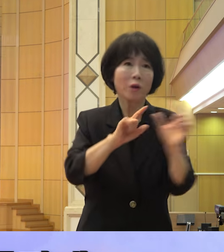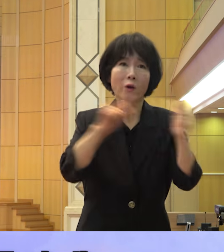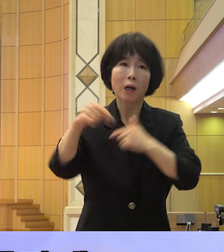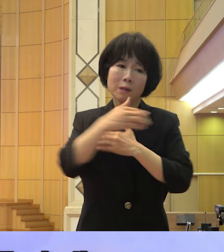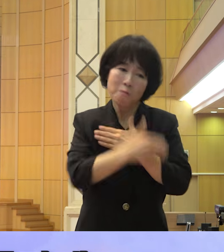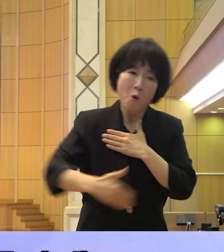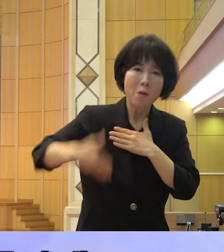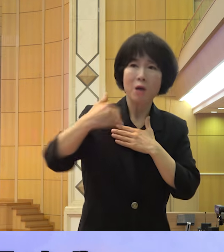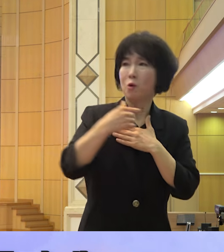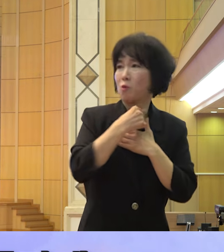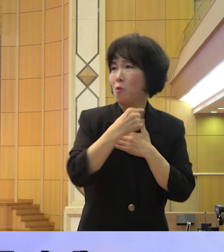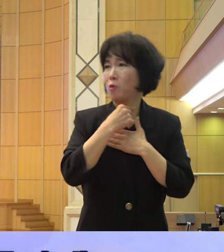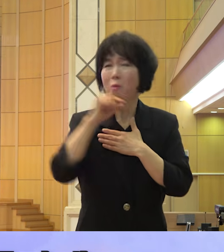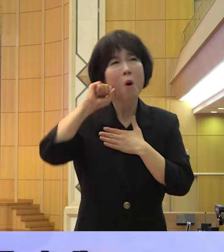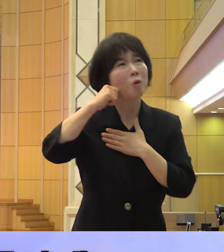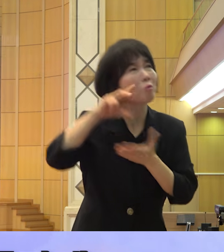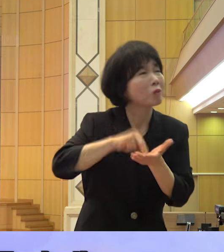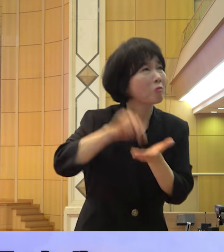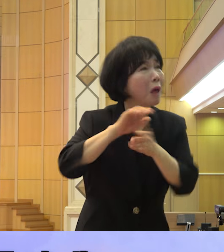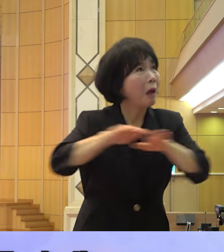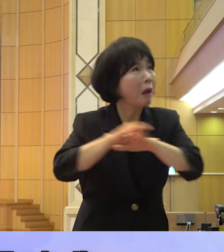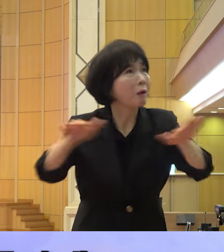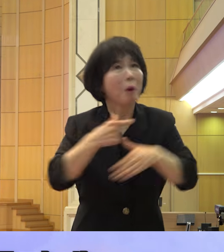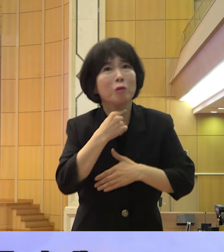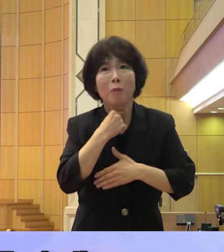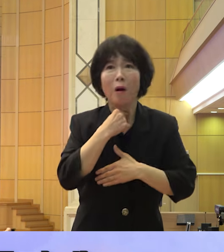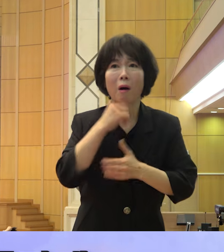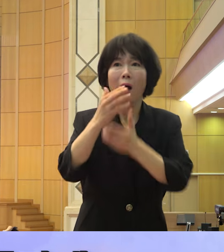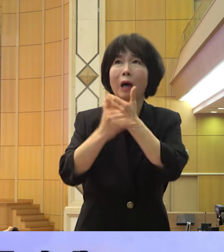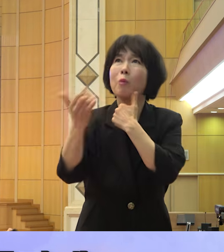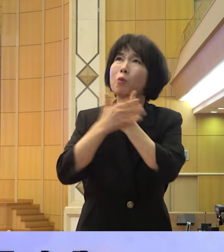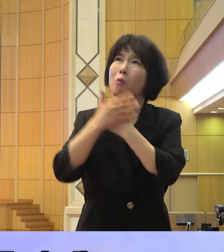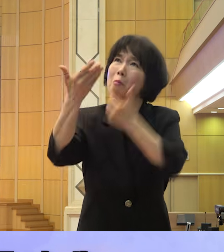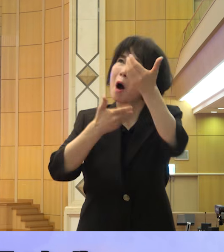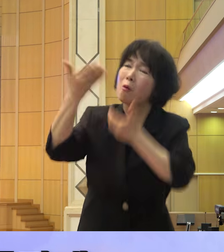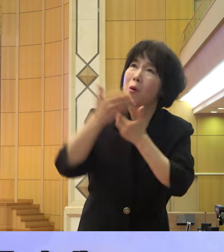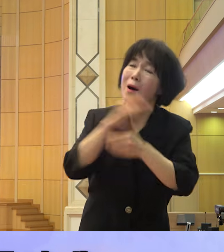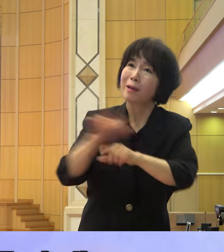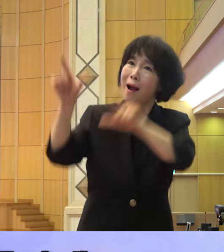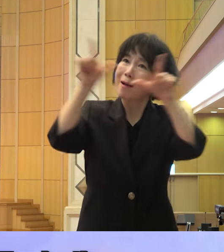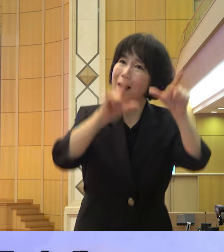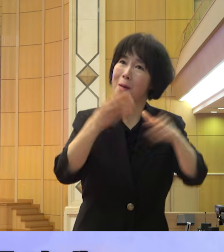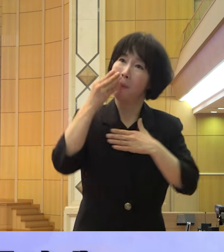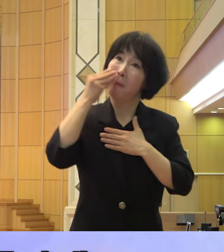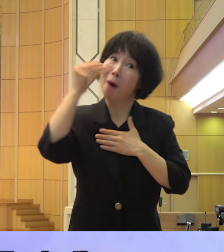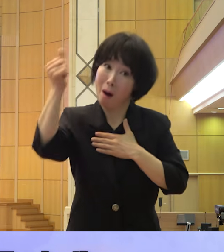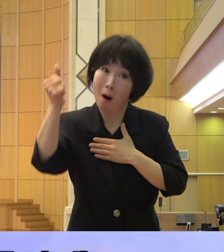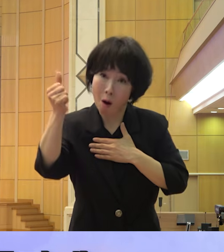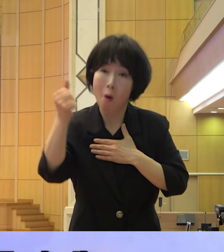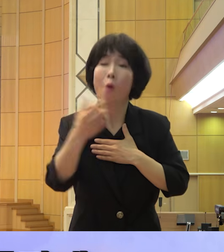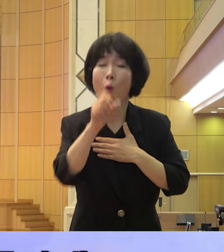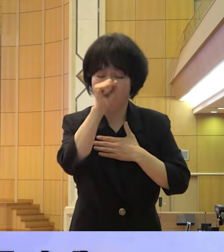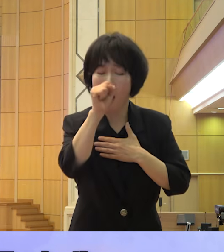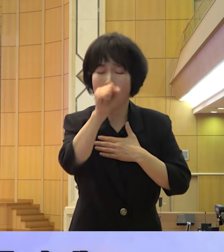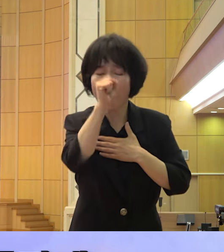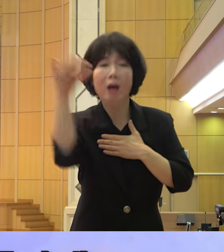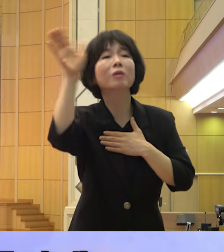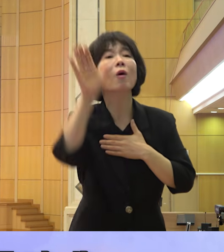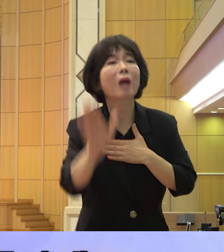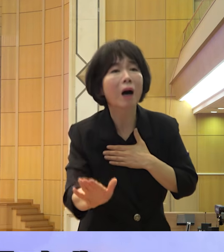소원 저런 소원, 어려운 문제 해결받고 하나님의 도움을 받아서 잘 되고, 물론 그런 것도 있지만